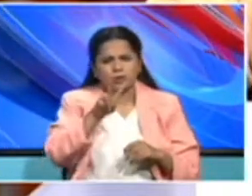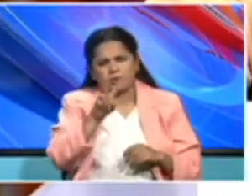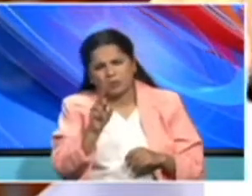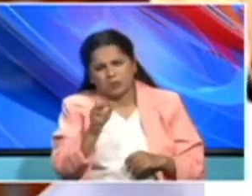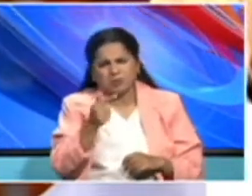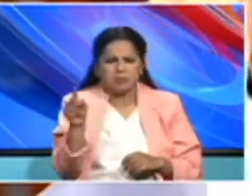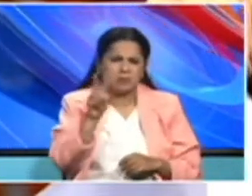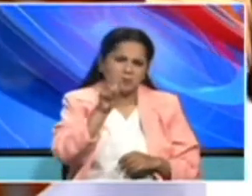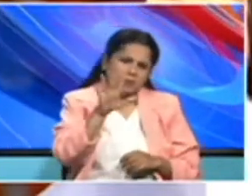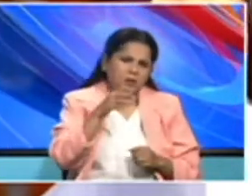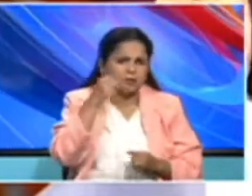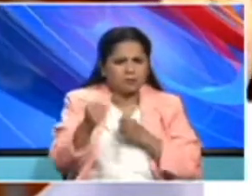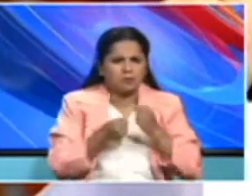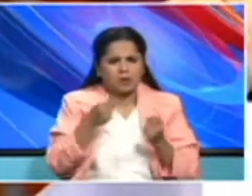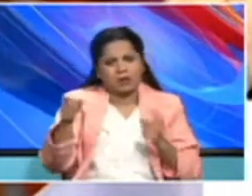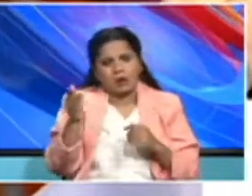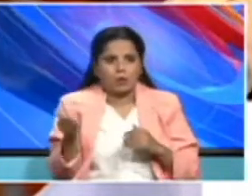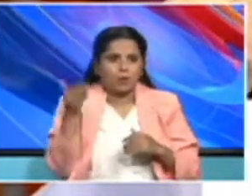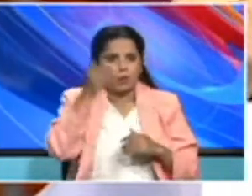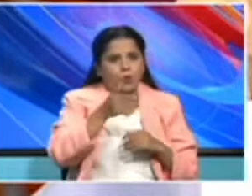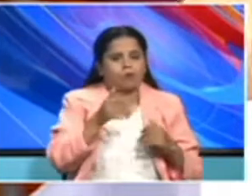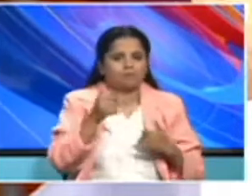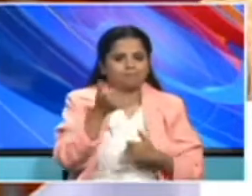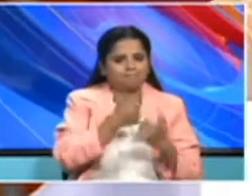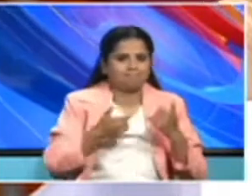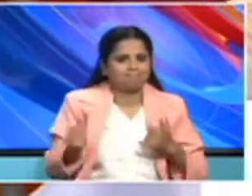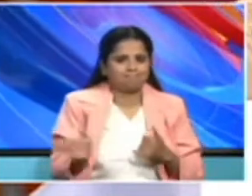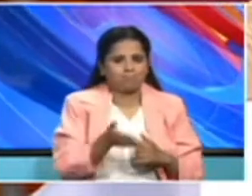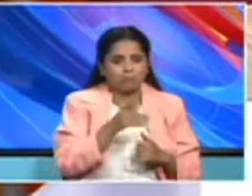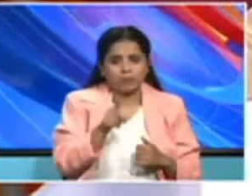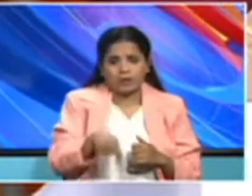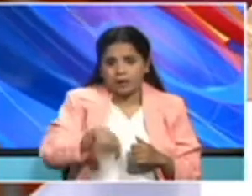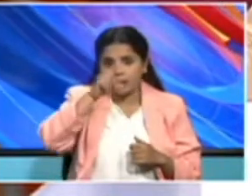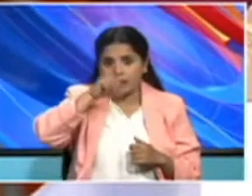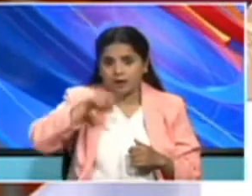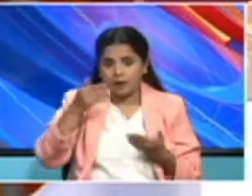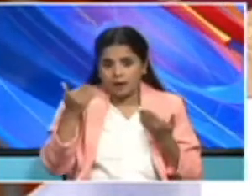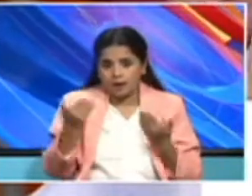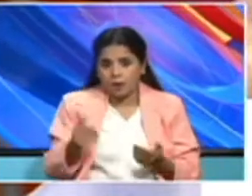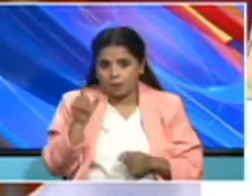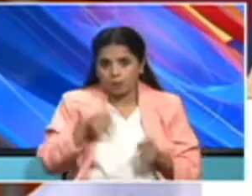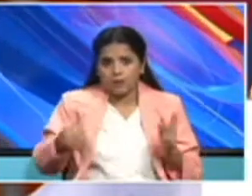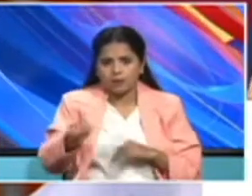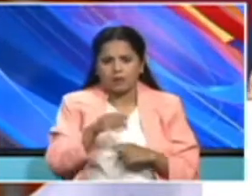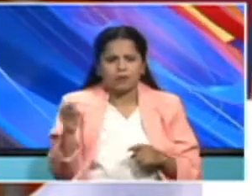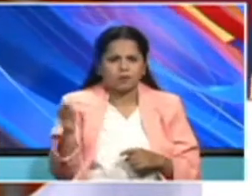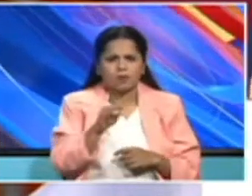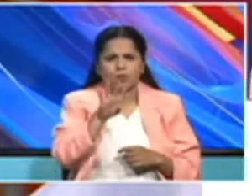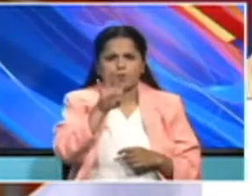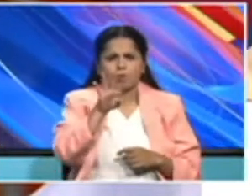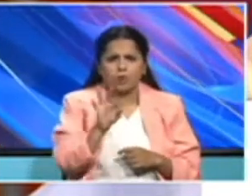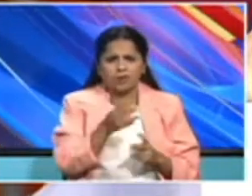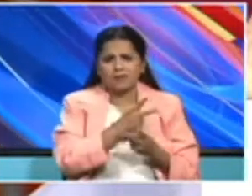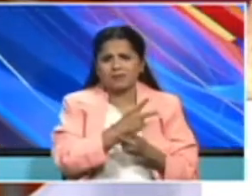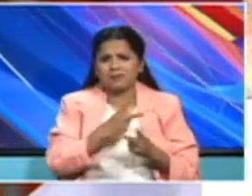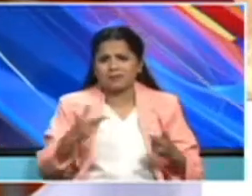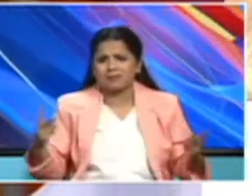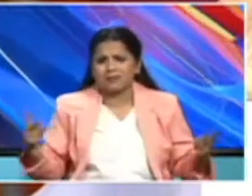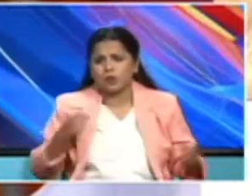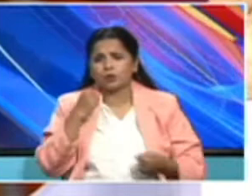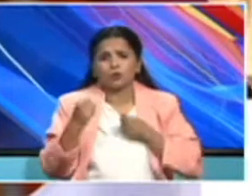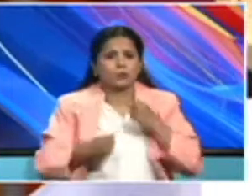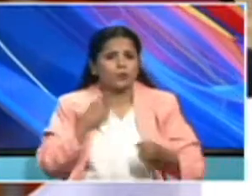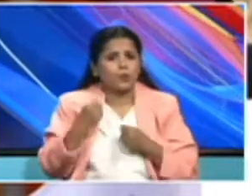20-25 खेलों को खेलने के जाते थे। अब भारत के खिलाड़ी करीब 40 अलग अलग खेलों